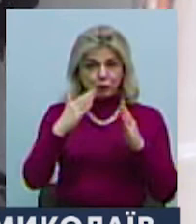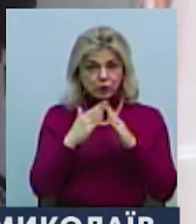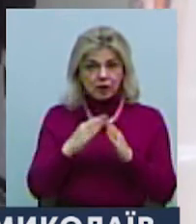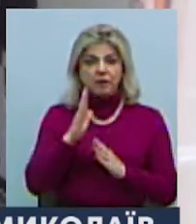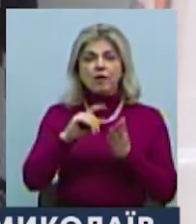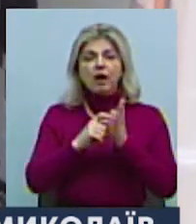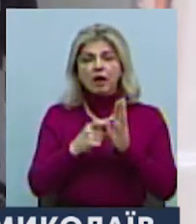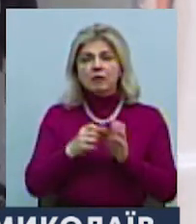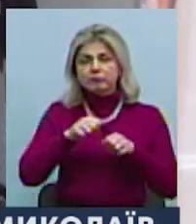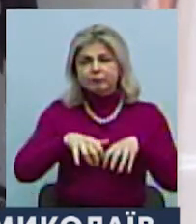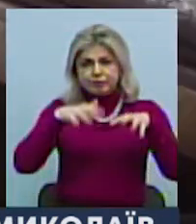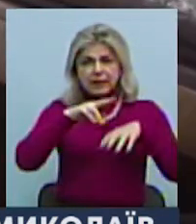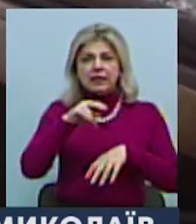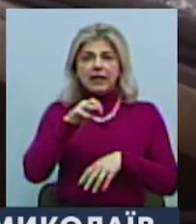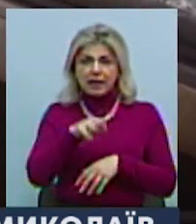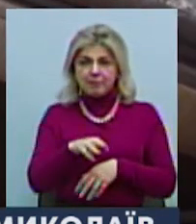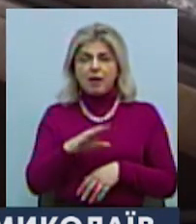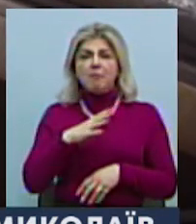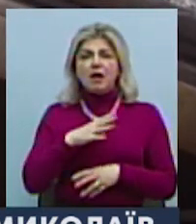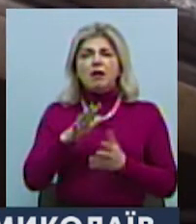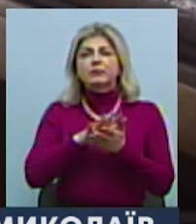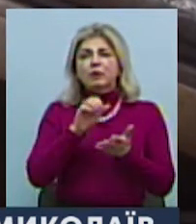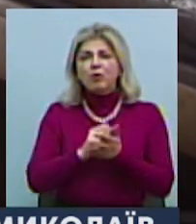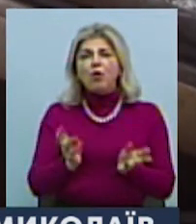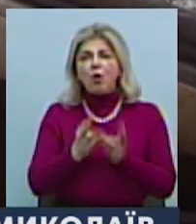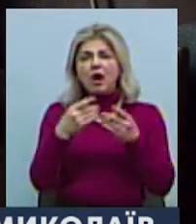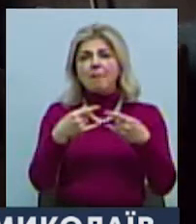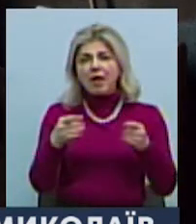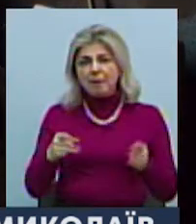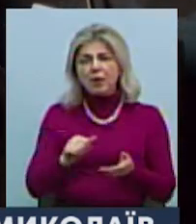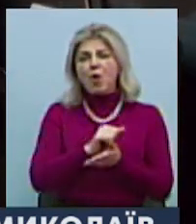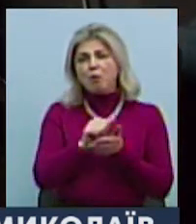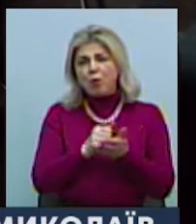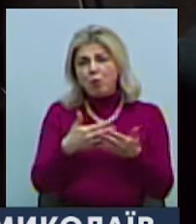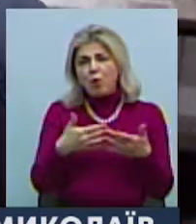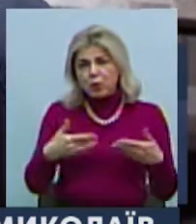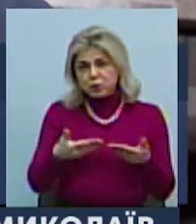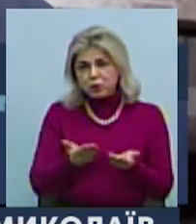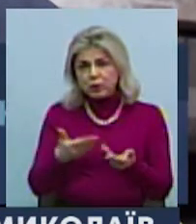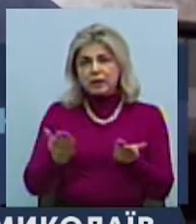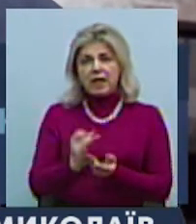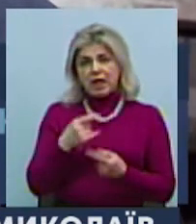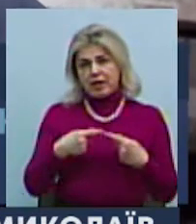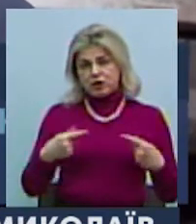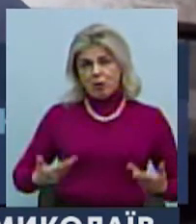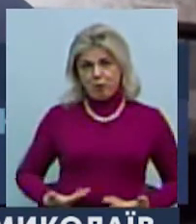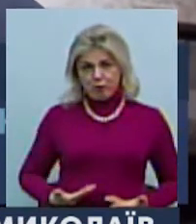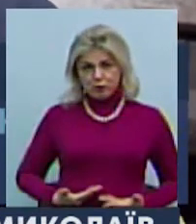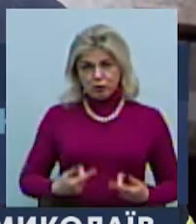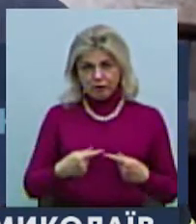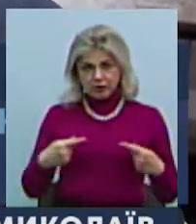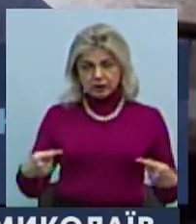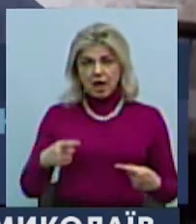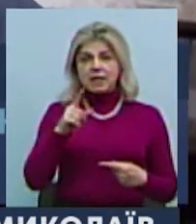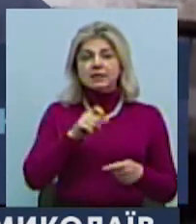кімнатах утворилося задимлення. У вогні згоріли меблі, стіни, посуд та інші побутові речі. За результатами розвідки було встановлено,